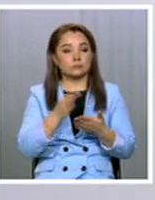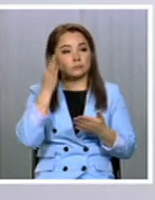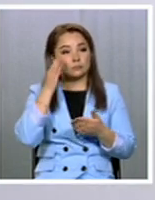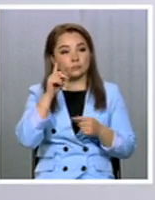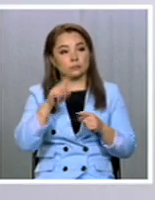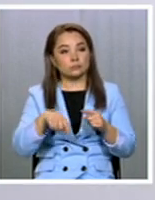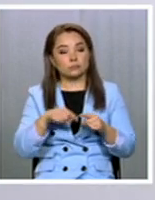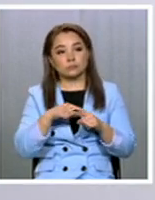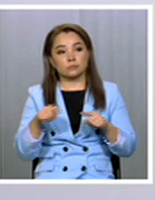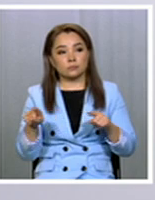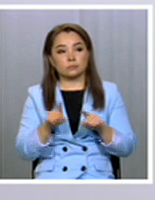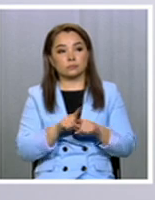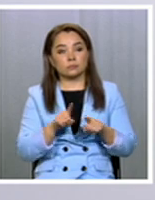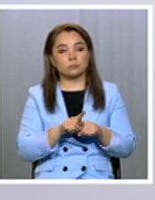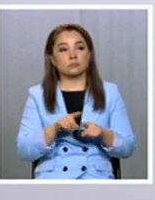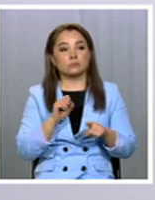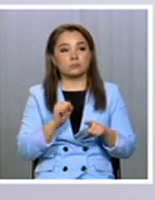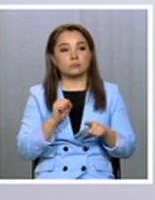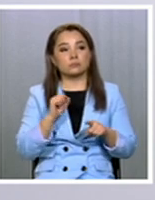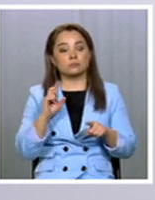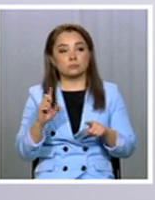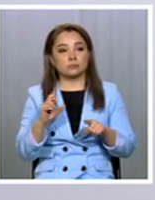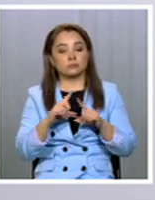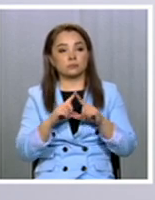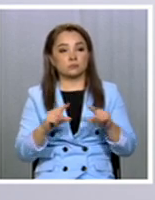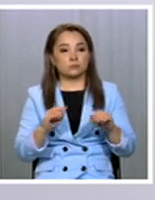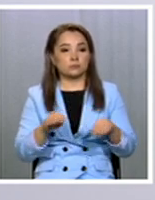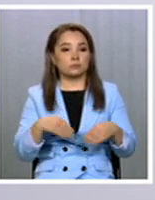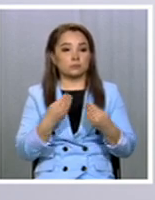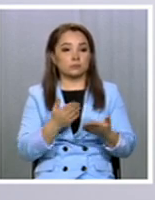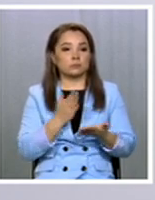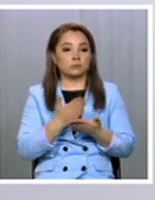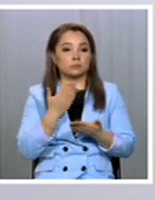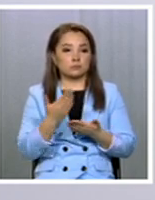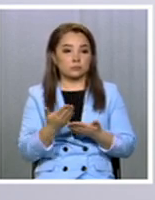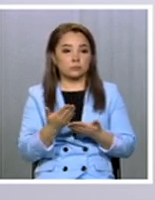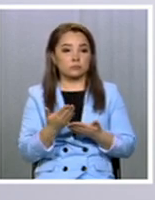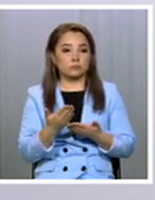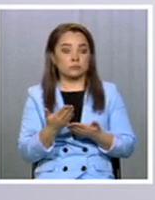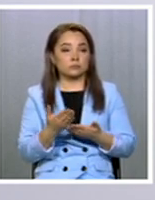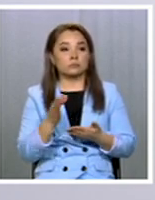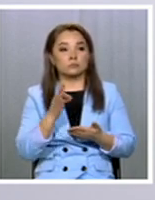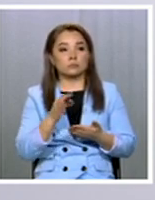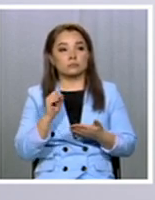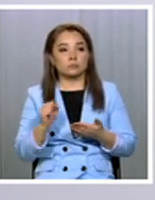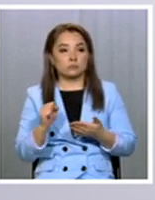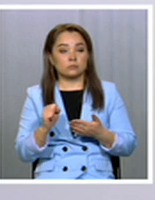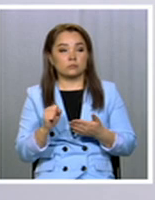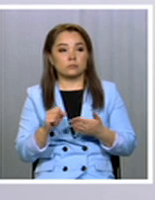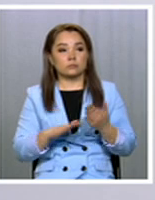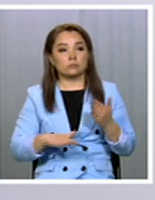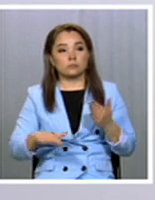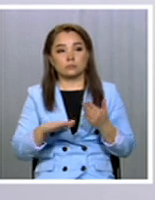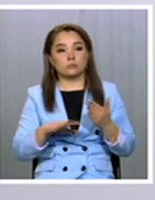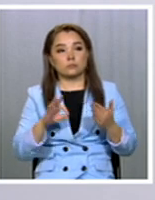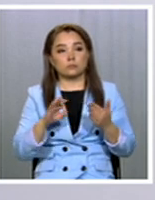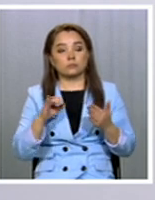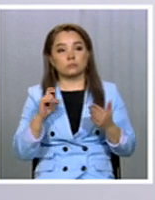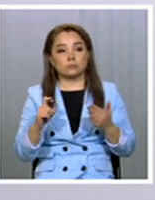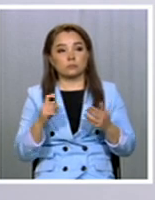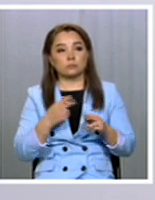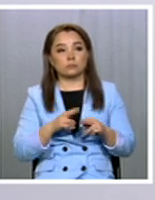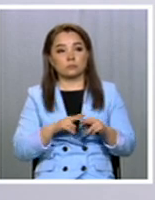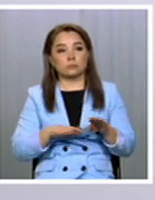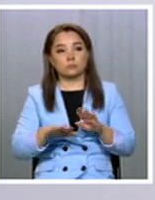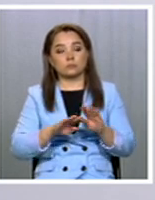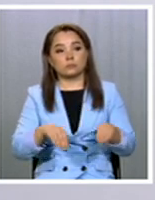О, А, Б үшбұрышы берілген. Оның ОА катеті OX осінің бойында жатыр